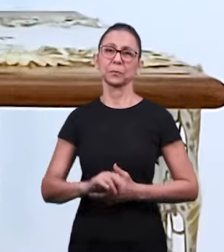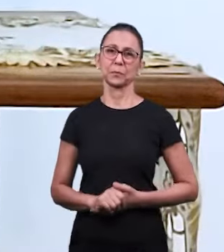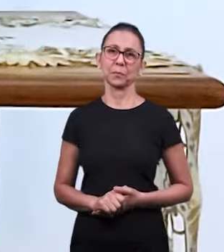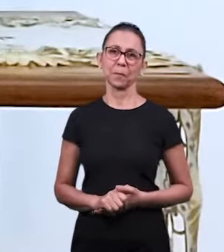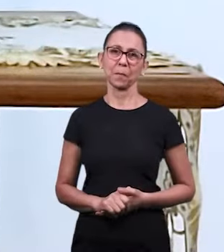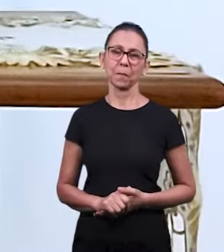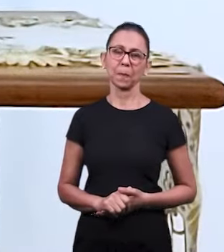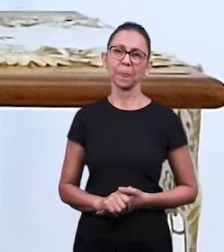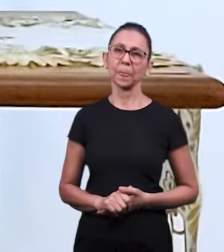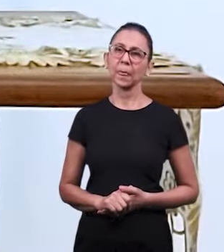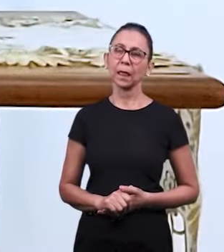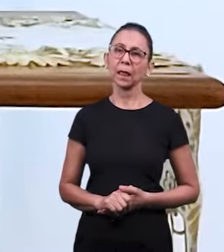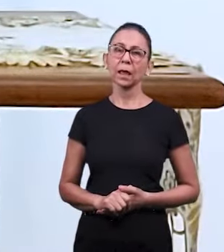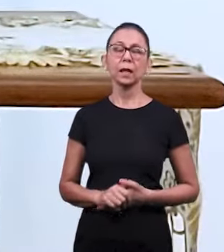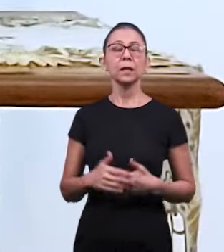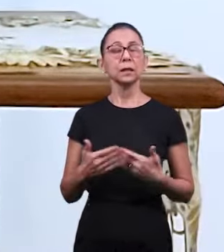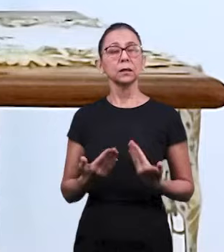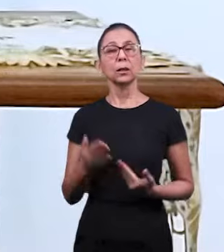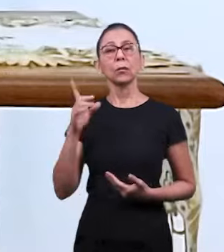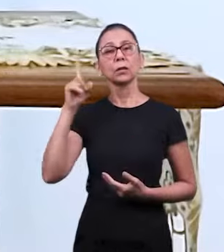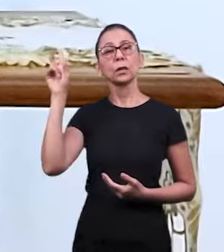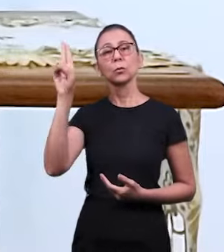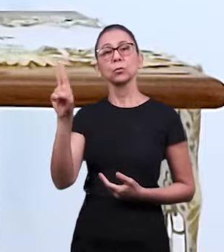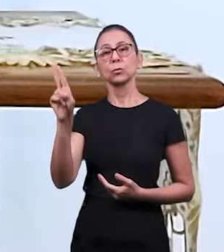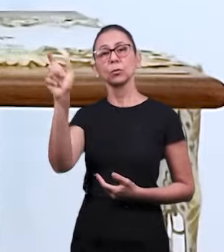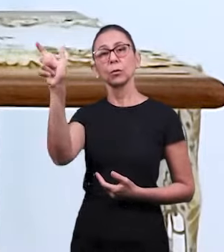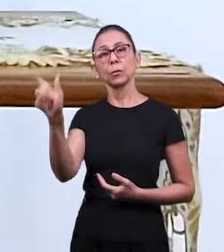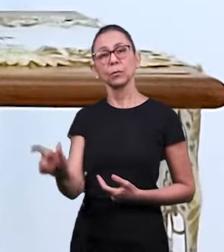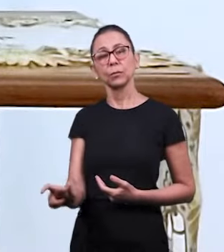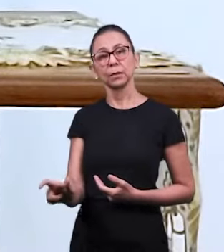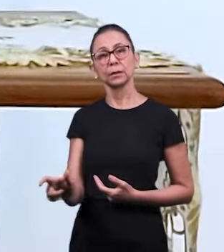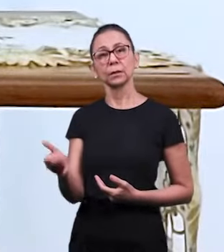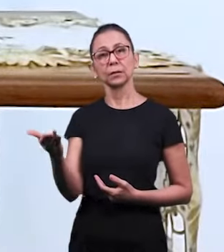совершил великую работу через Давида.